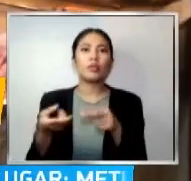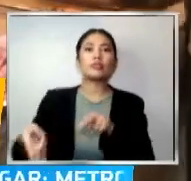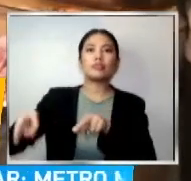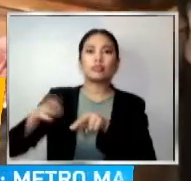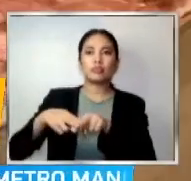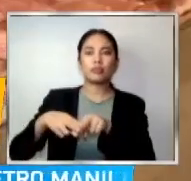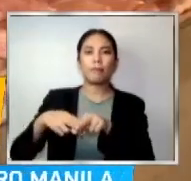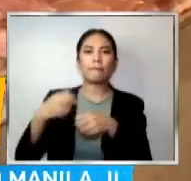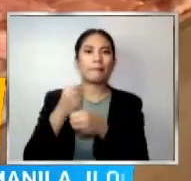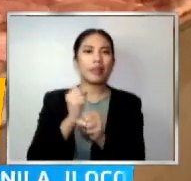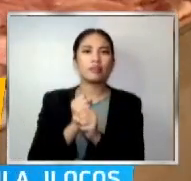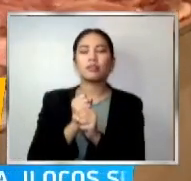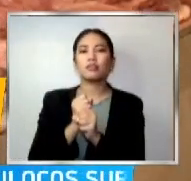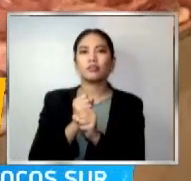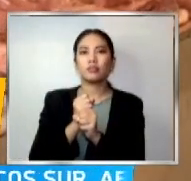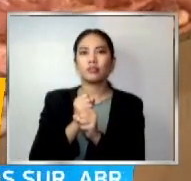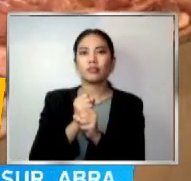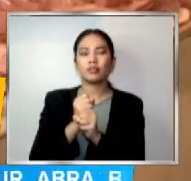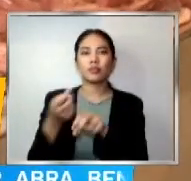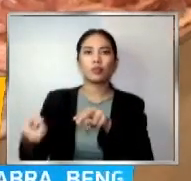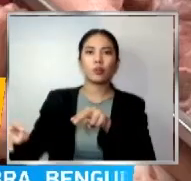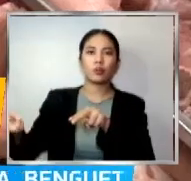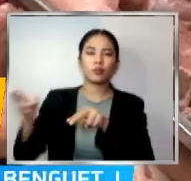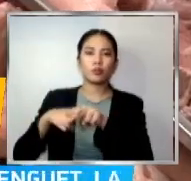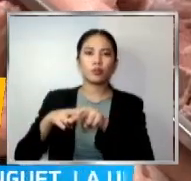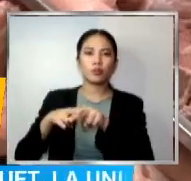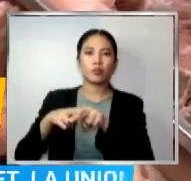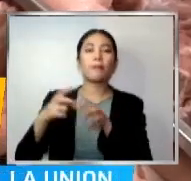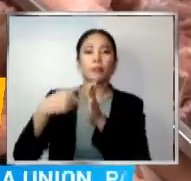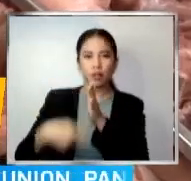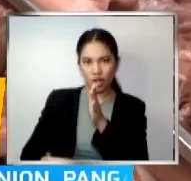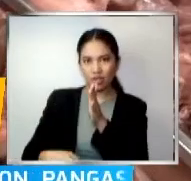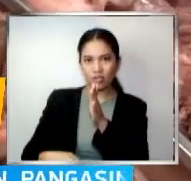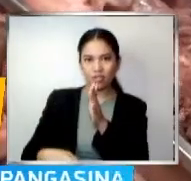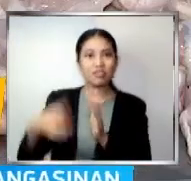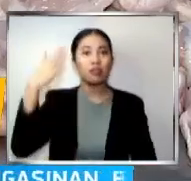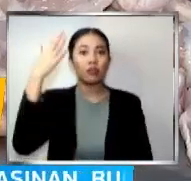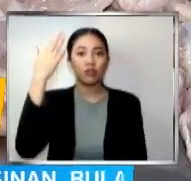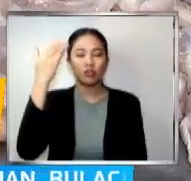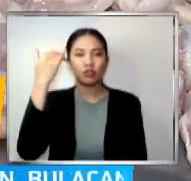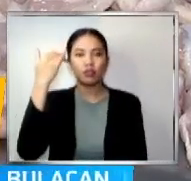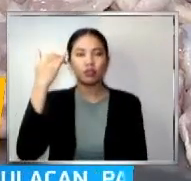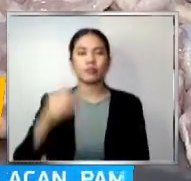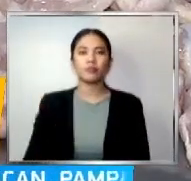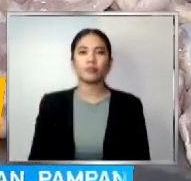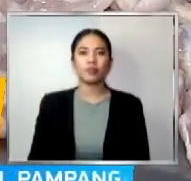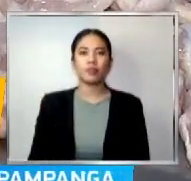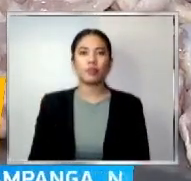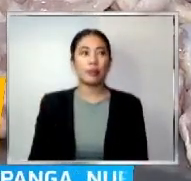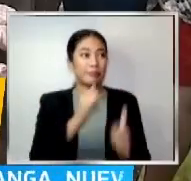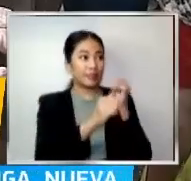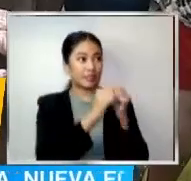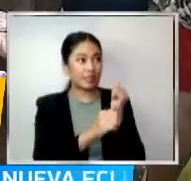yan nang sa ganon, tumaas ang presyo. Dahil if a holiday means hindi sila